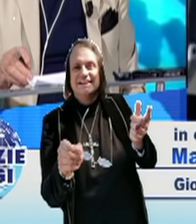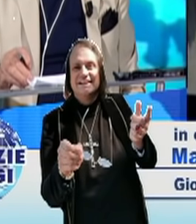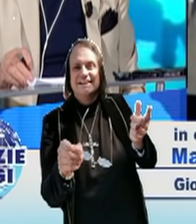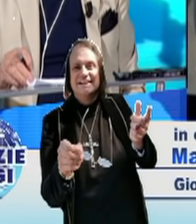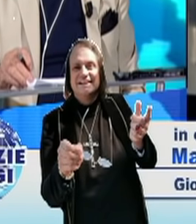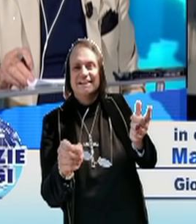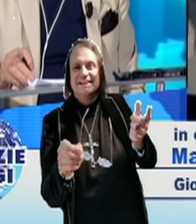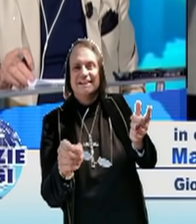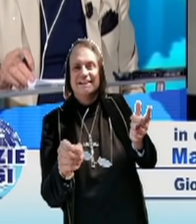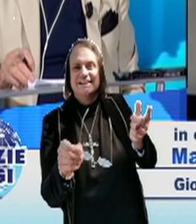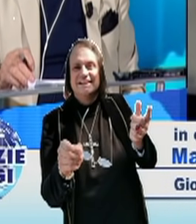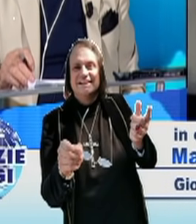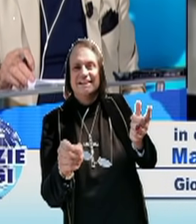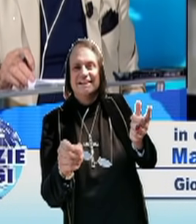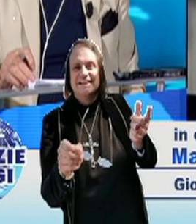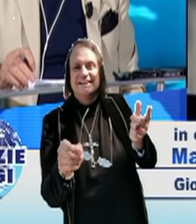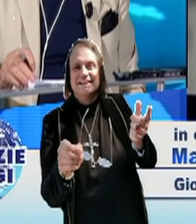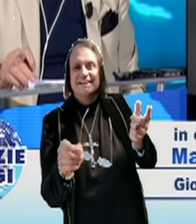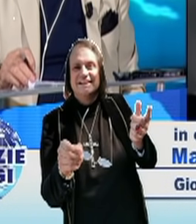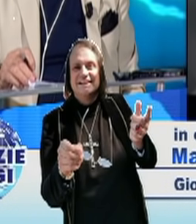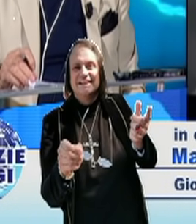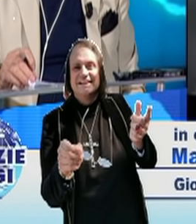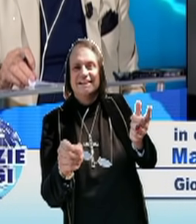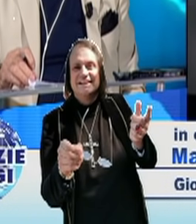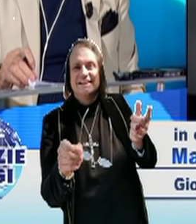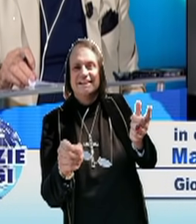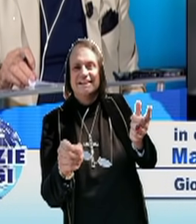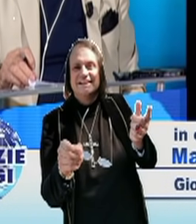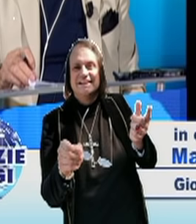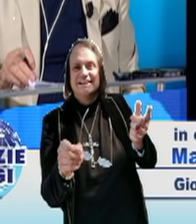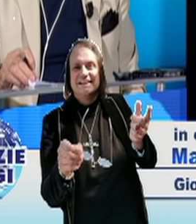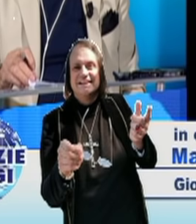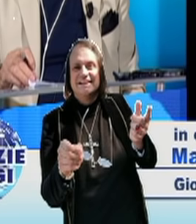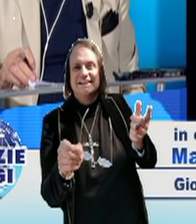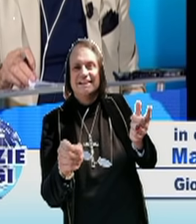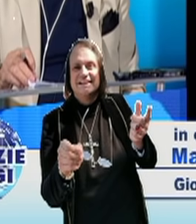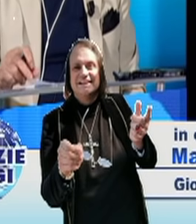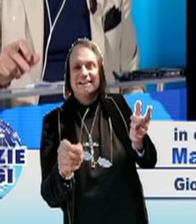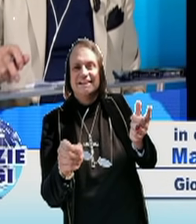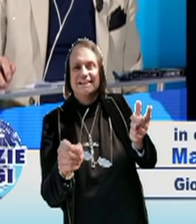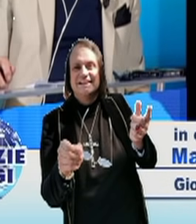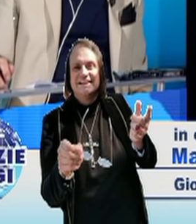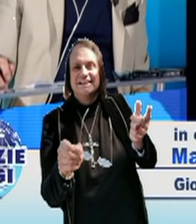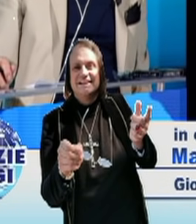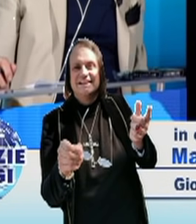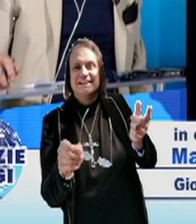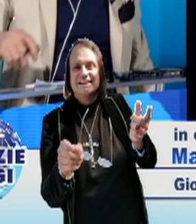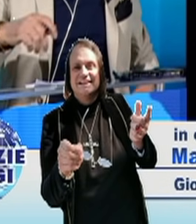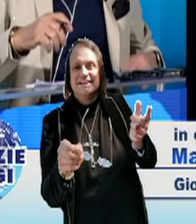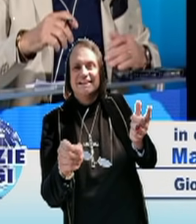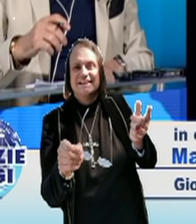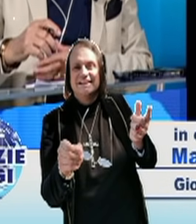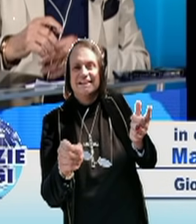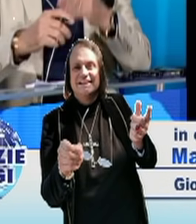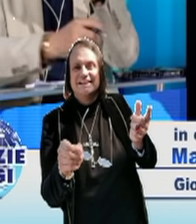il presidente Sergio Mattarella, che il 2 giugno dello scorso anno l'ha proclamato cavaliere al merito